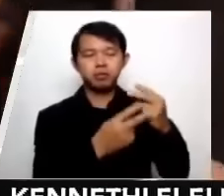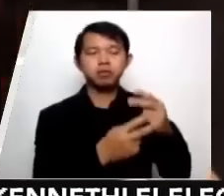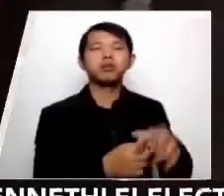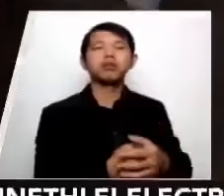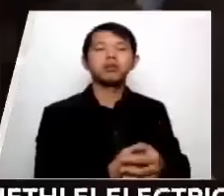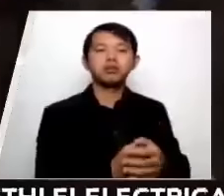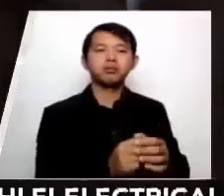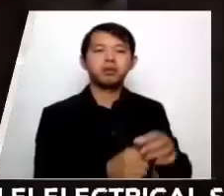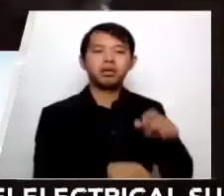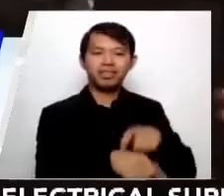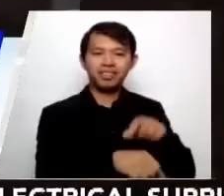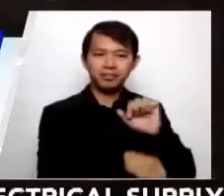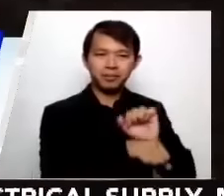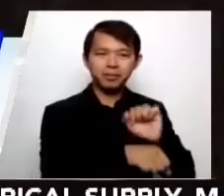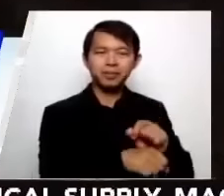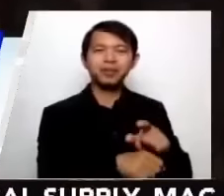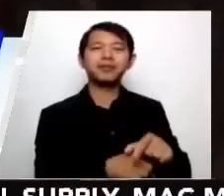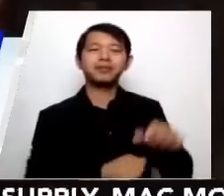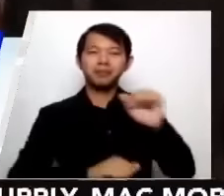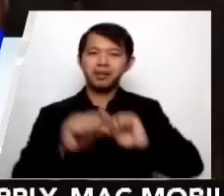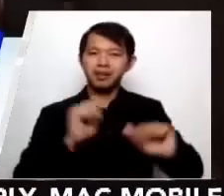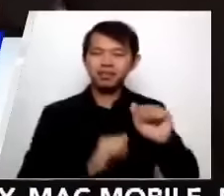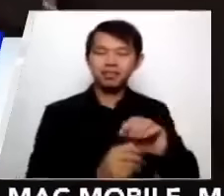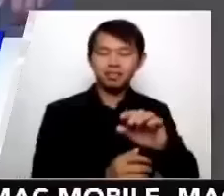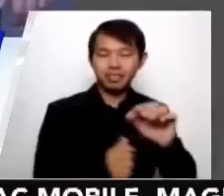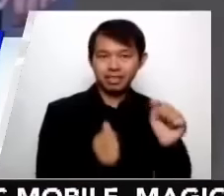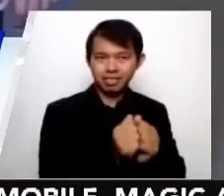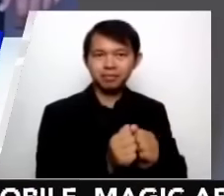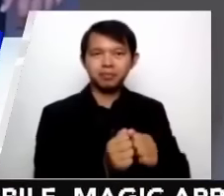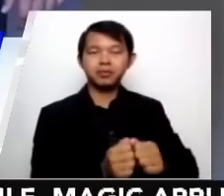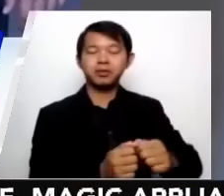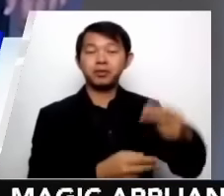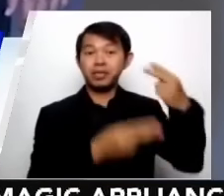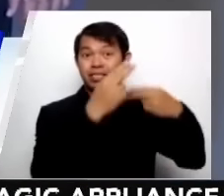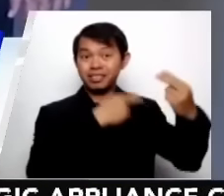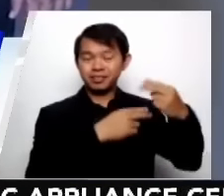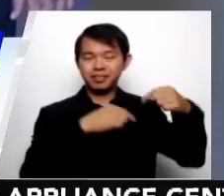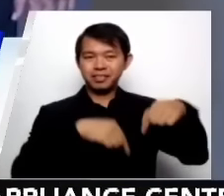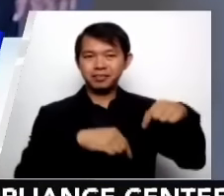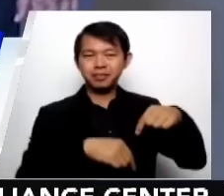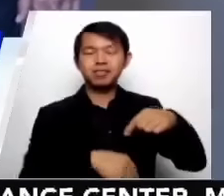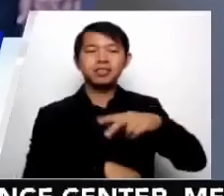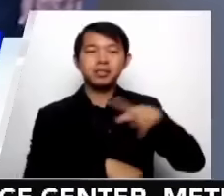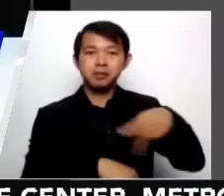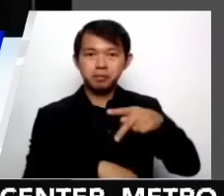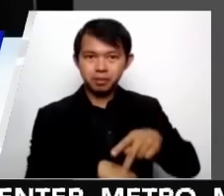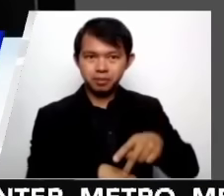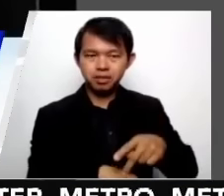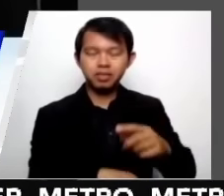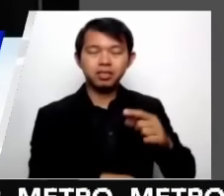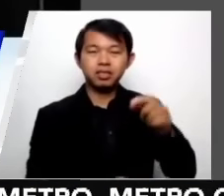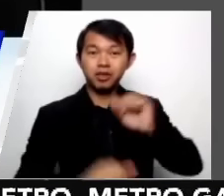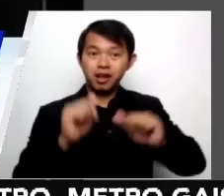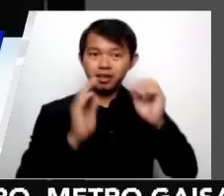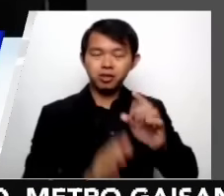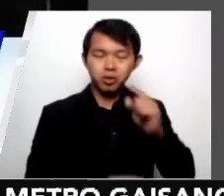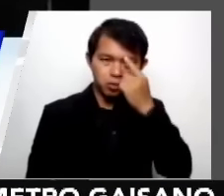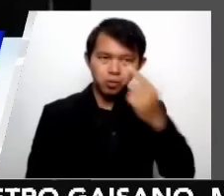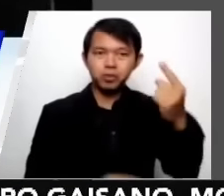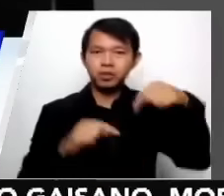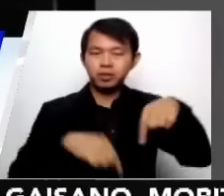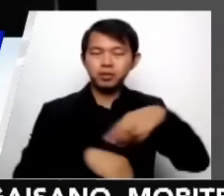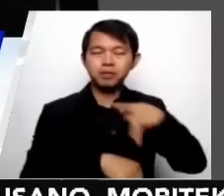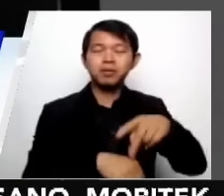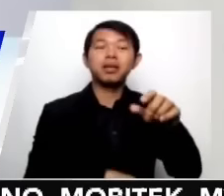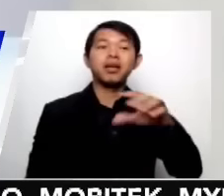ang paggawa niya ng kasaysayan bilang tanging aktres mula sa Pilipinas at sa buong Southeast Asia na nanalong Best